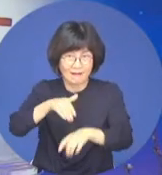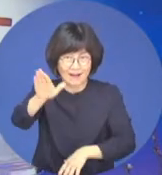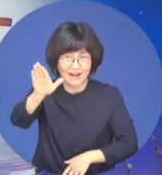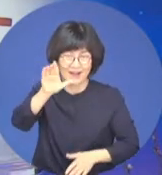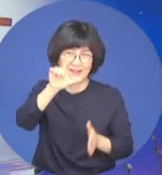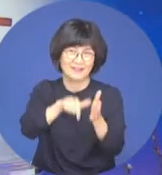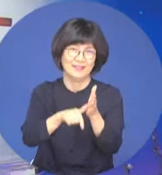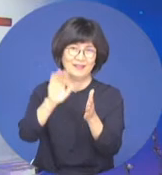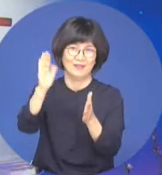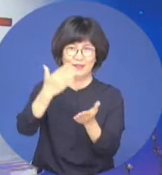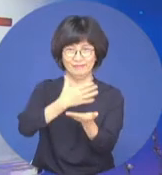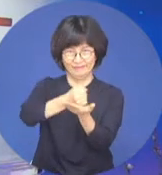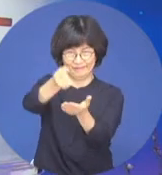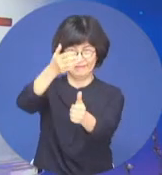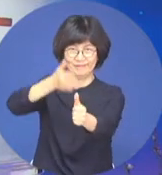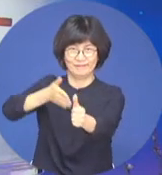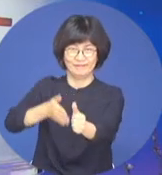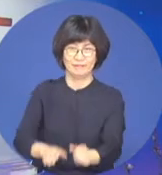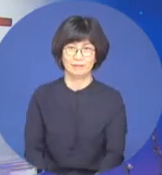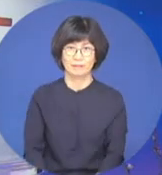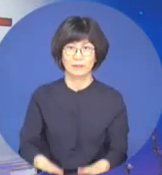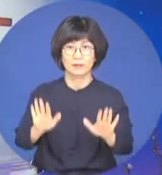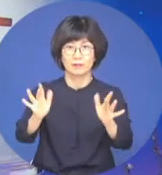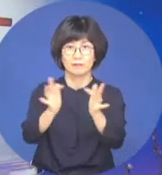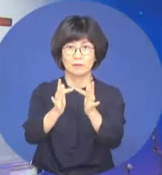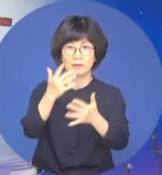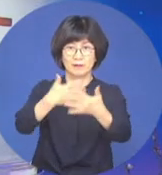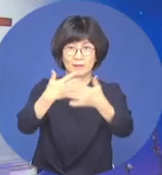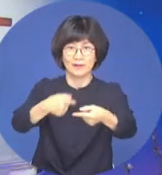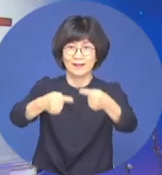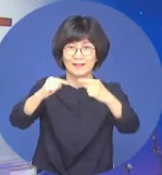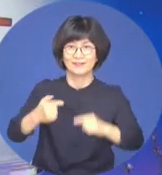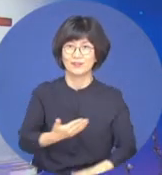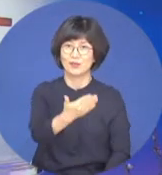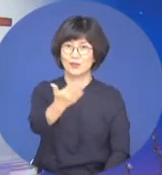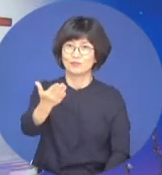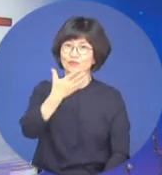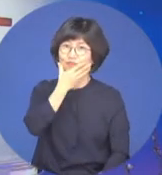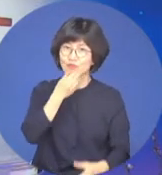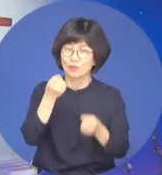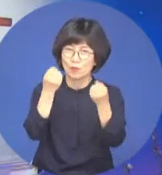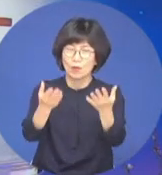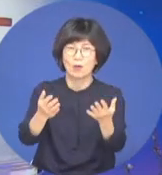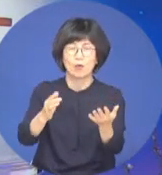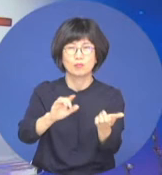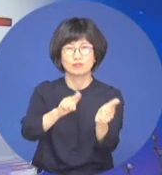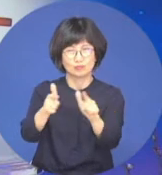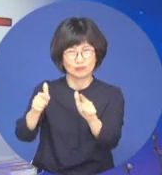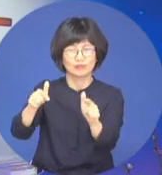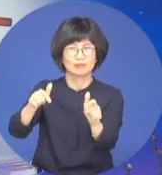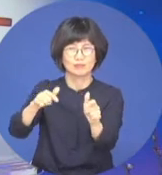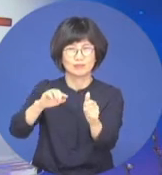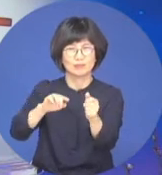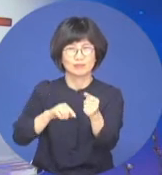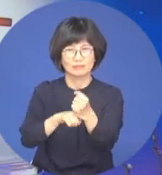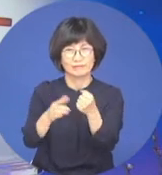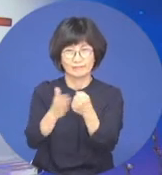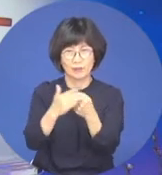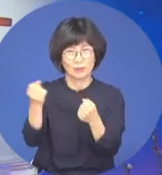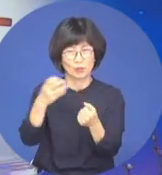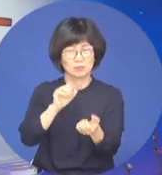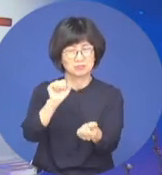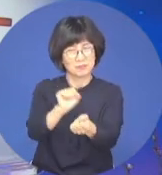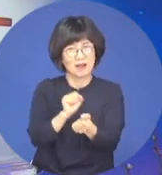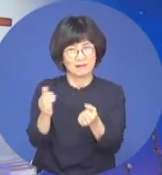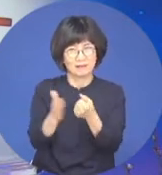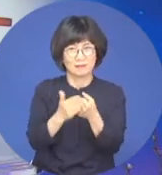바랍니다. 영상으로 예배드리는 우리 믿음의 가족 축복합니다. 여러 가지 이유로 영상 예배드리고 또 감염으로 인해서